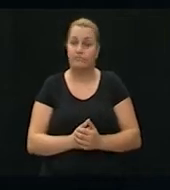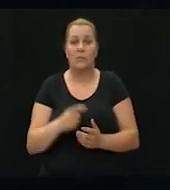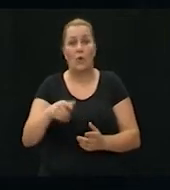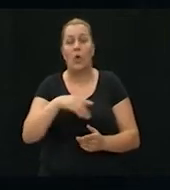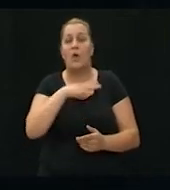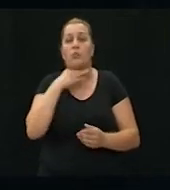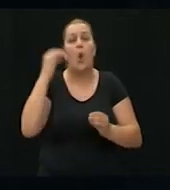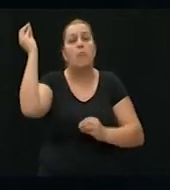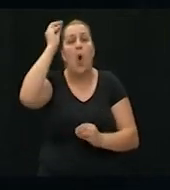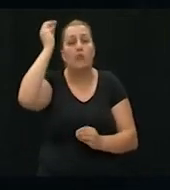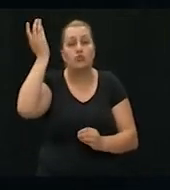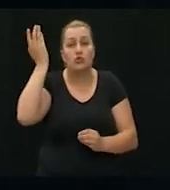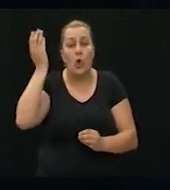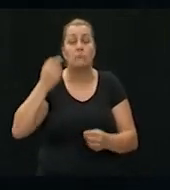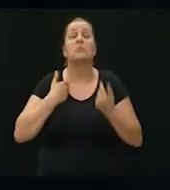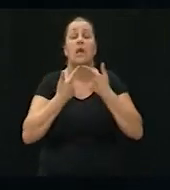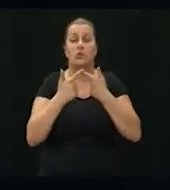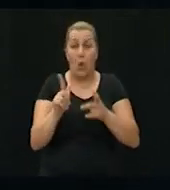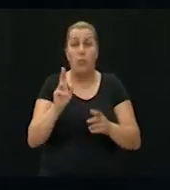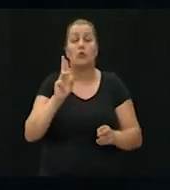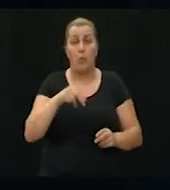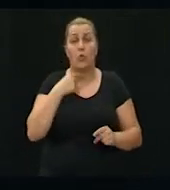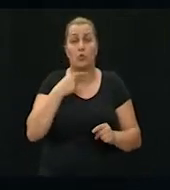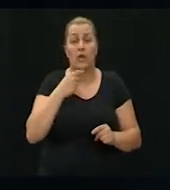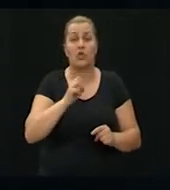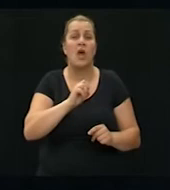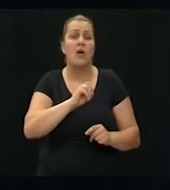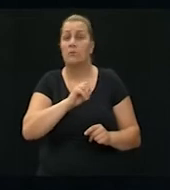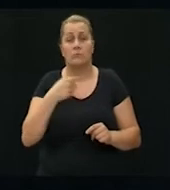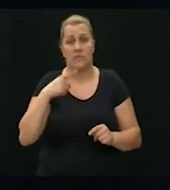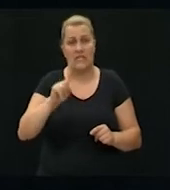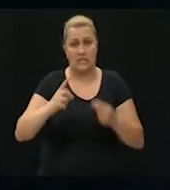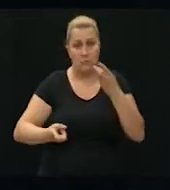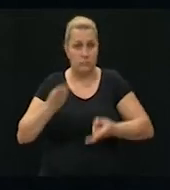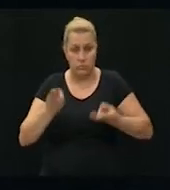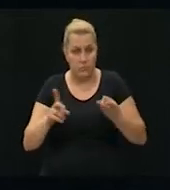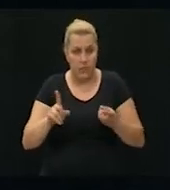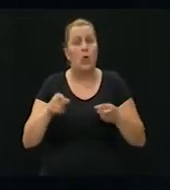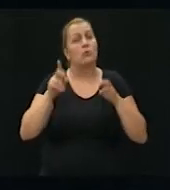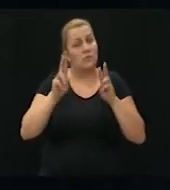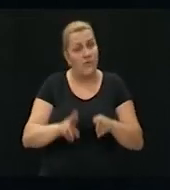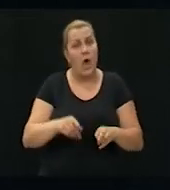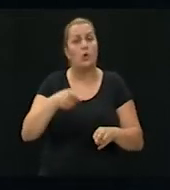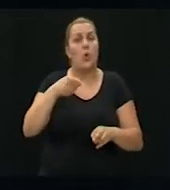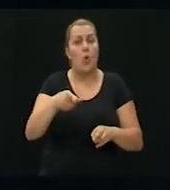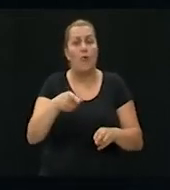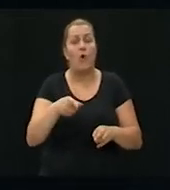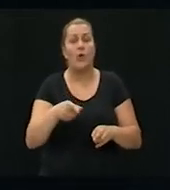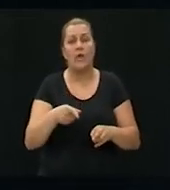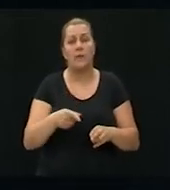vrlo poučno. I mogu slobodno reći, bez imalo prepotencije, mogu slobodno reći da je to u jednom određenom